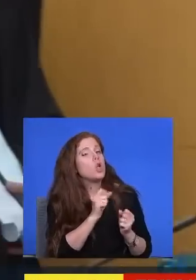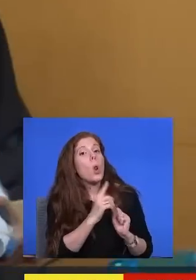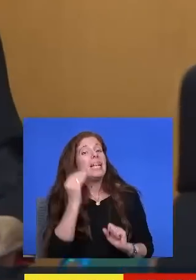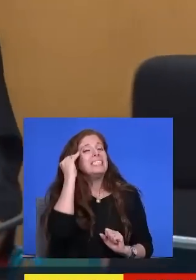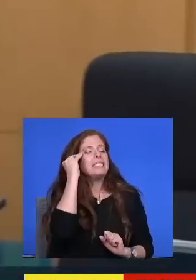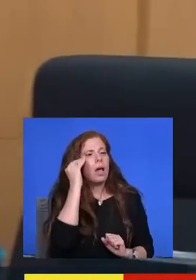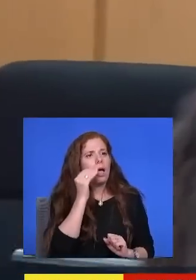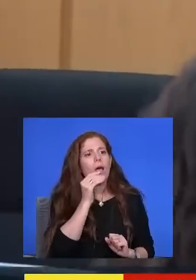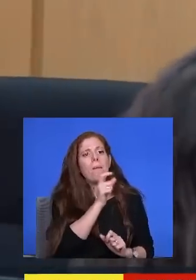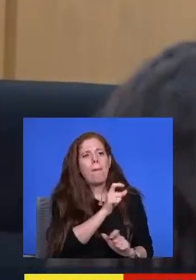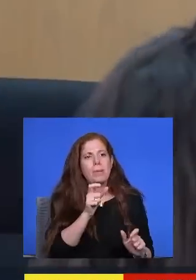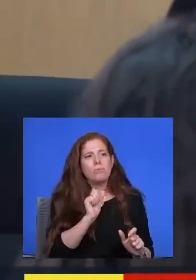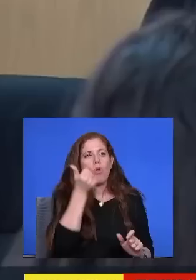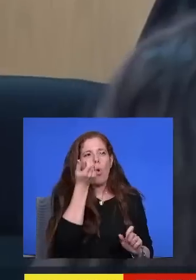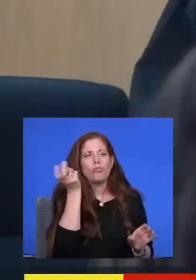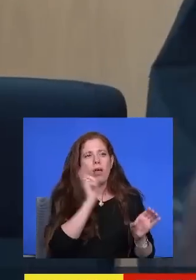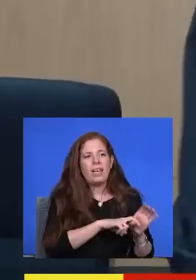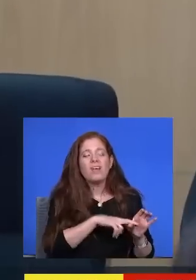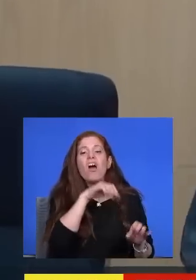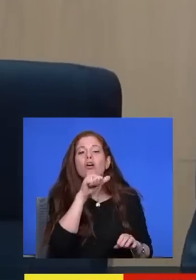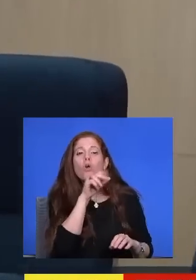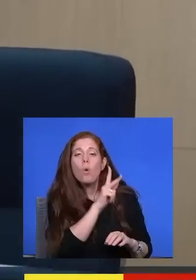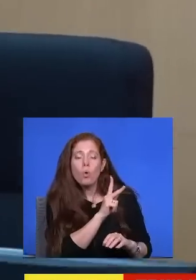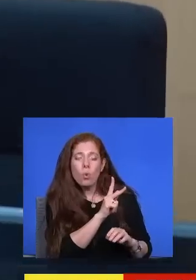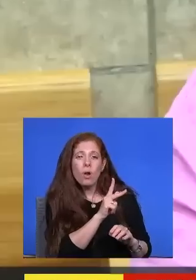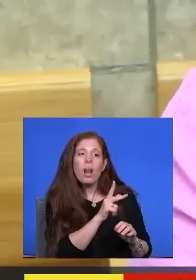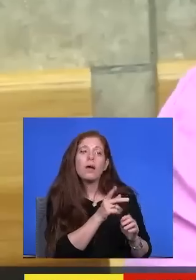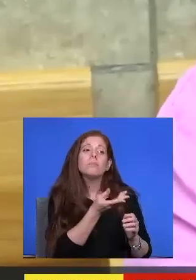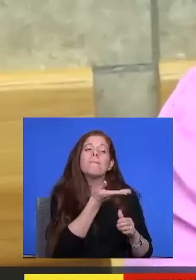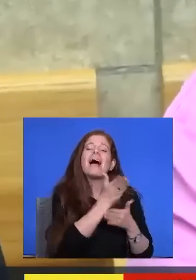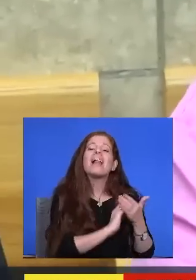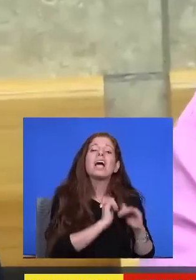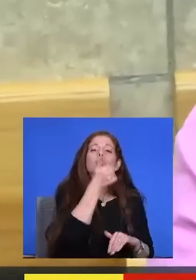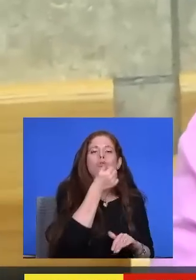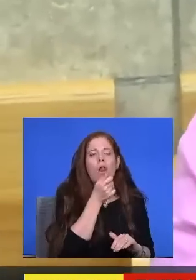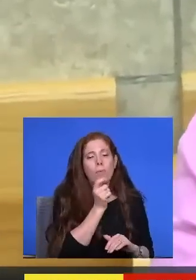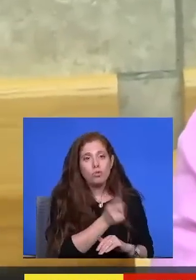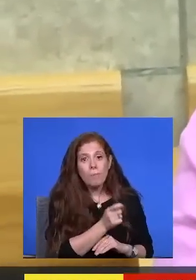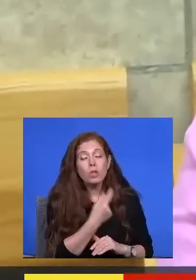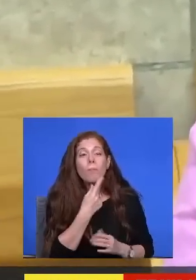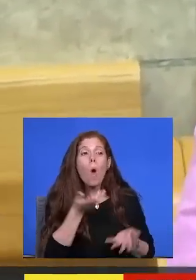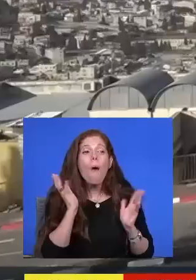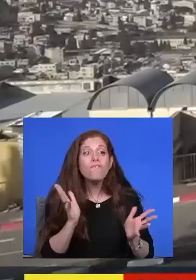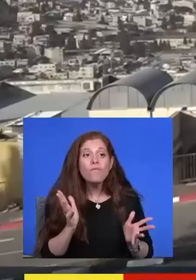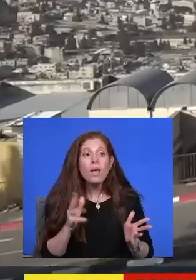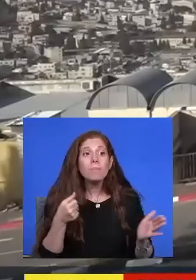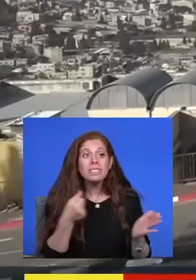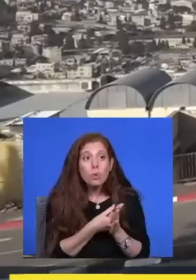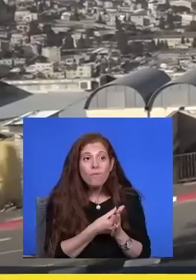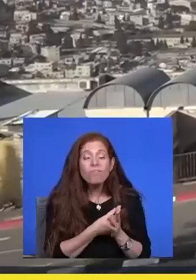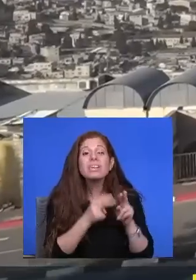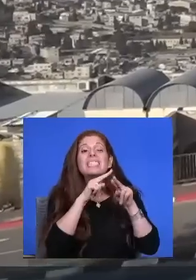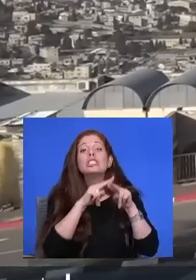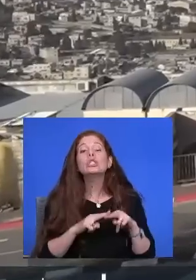של ראש ההרכב, השופט אשר קולה, אי שם בחלקו הראשון של המשפט. אבוי לנו, הוא אמר, אם בסוף תישאר